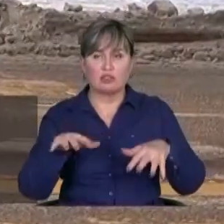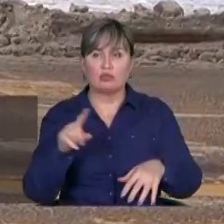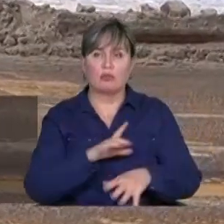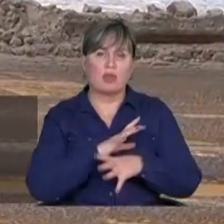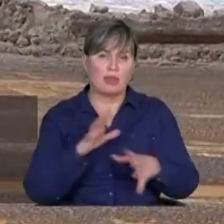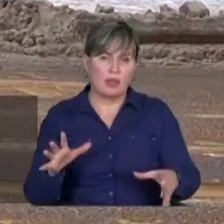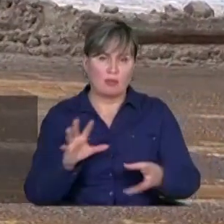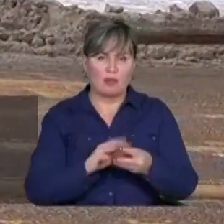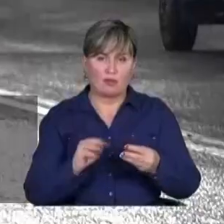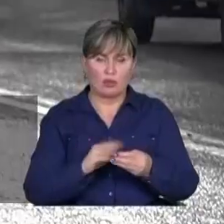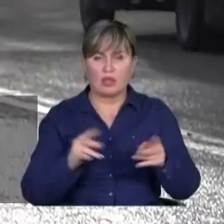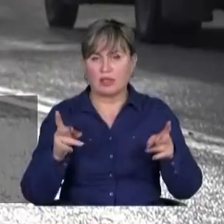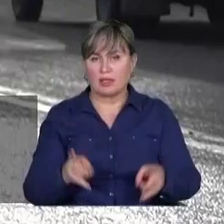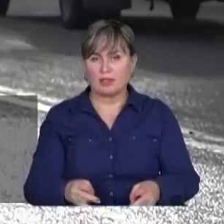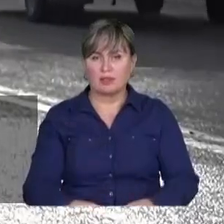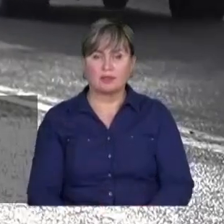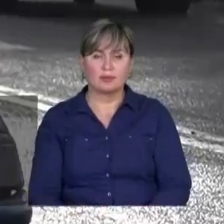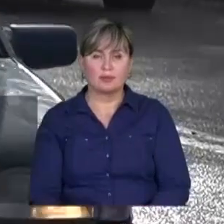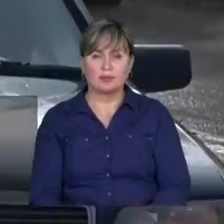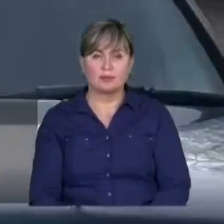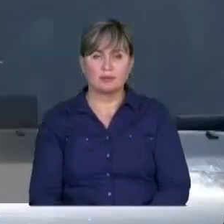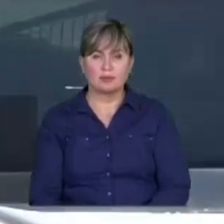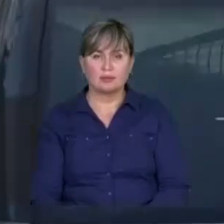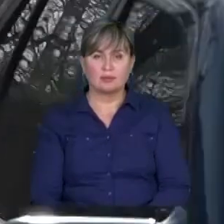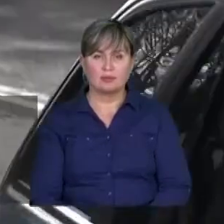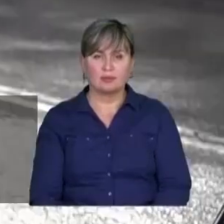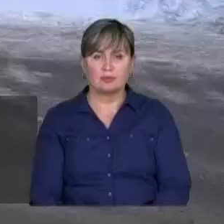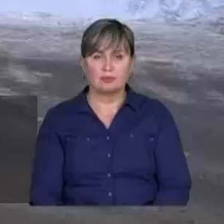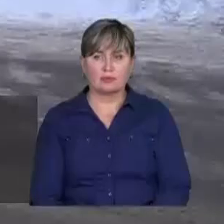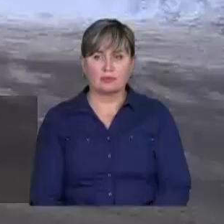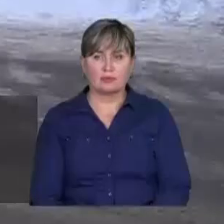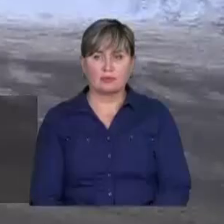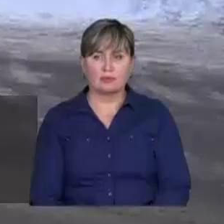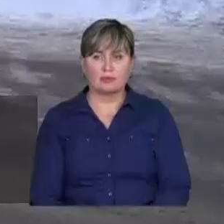избежать подобной трагедии. Амина Усенова, Мақсат Бейсенаев, телеканал Алматы, Караганда.